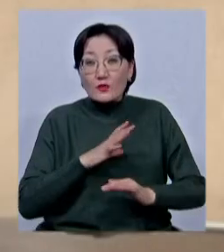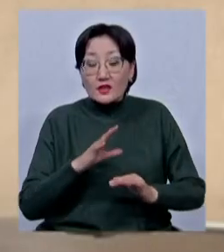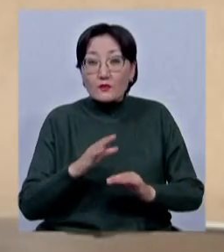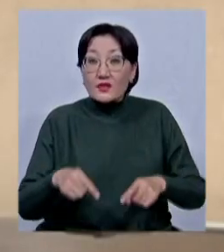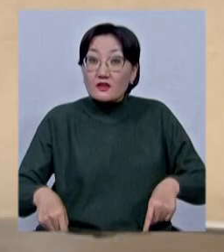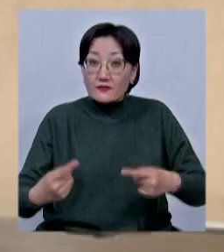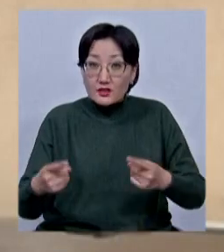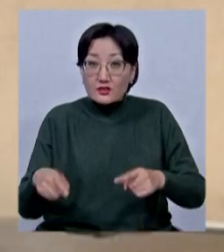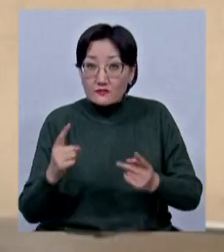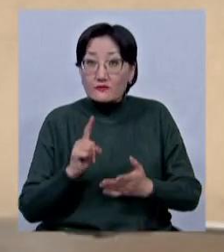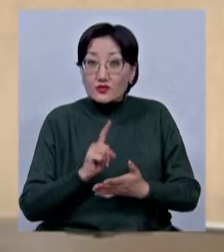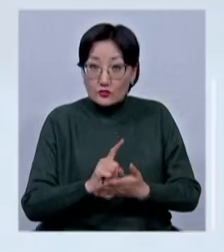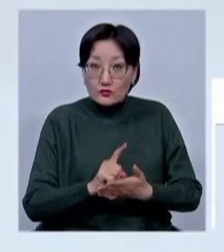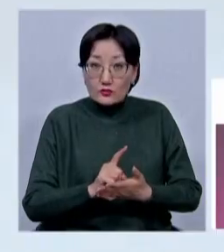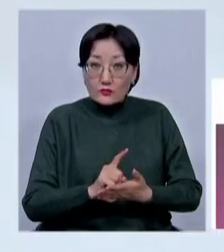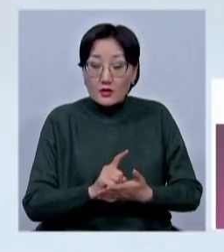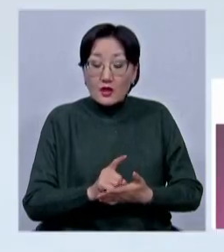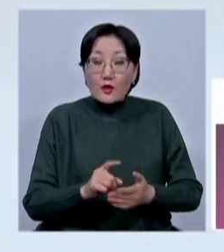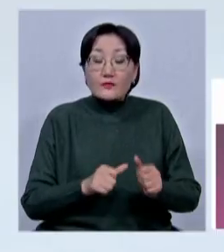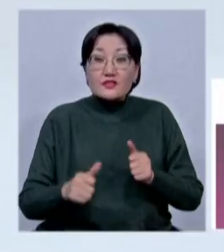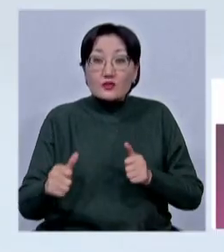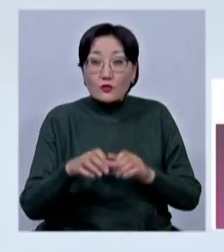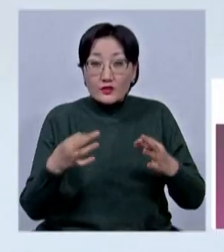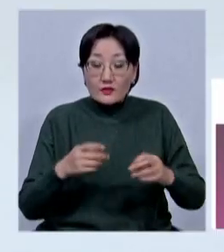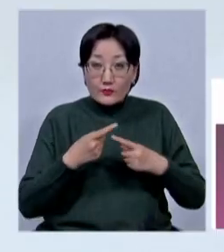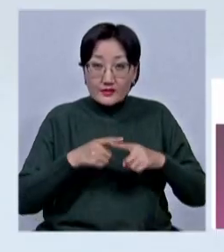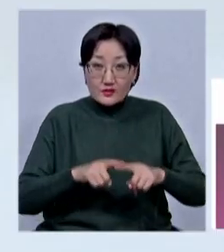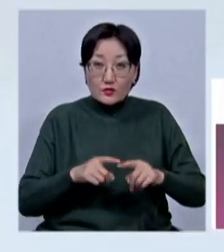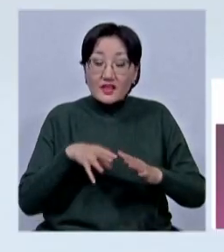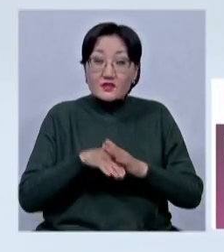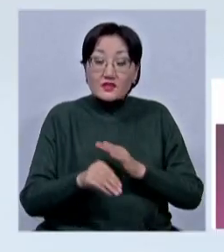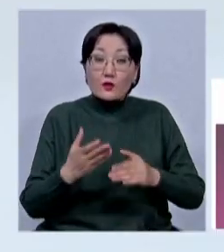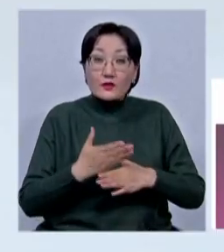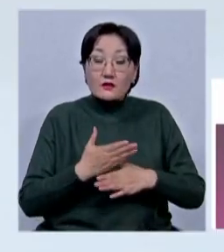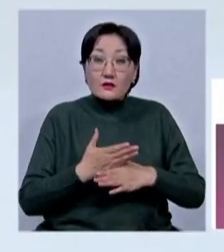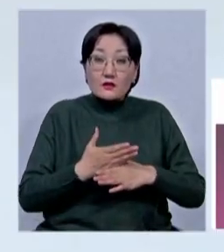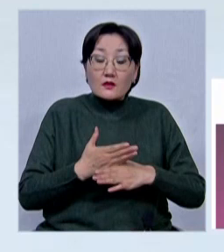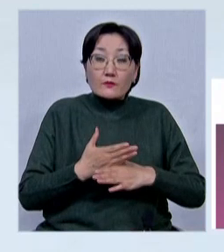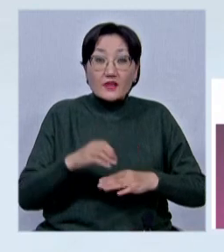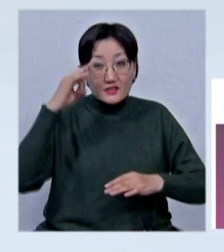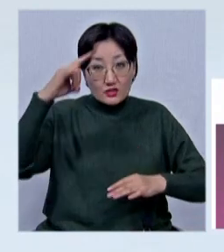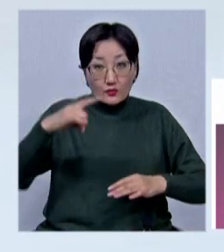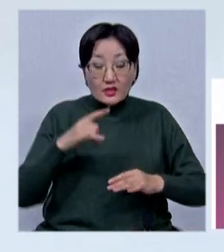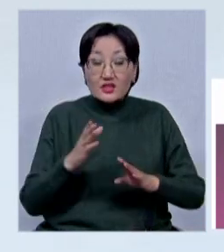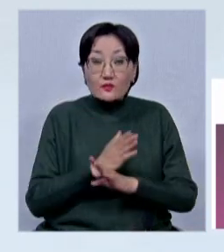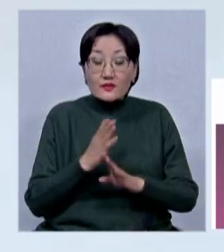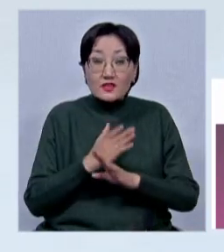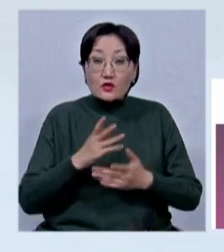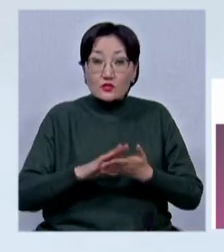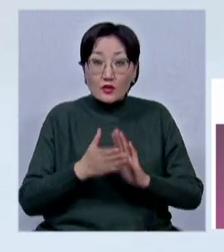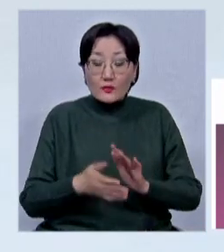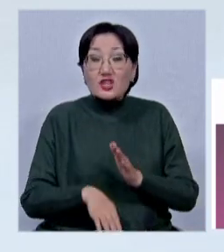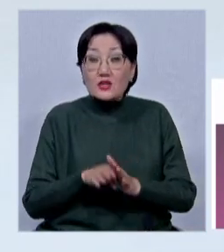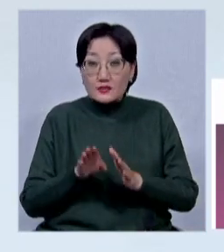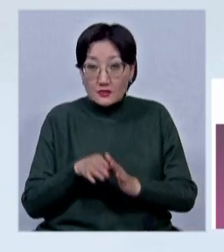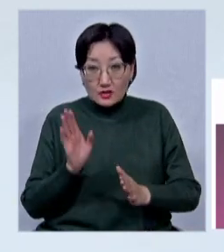қалпына келтіруге міндетті. Ең озық қолжетімді технологияларды енгізудің арқасында еліміздегі экологиялық ахуал